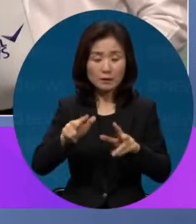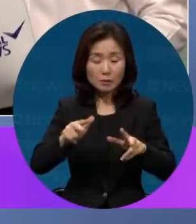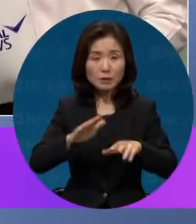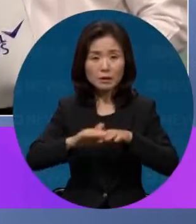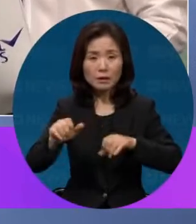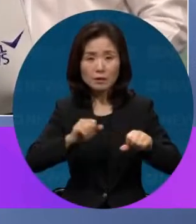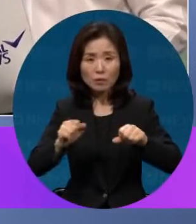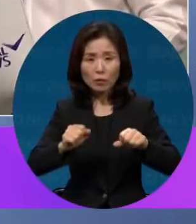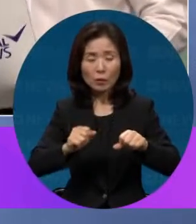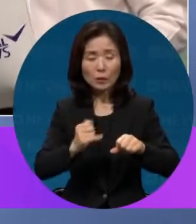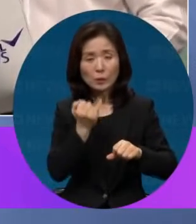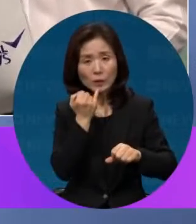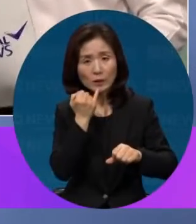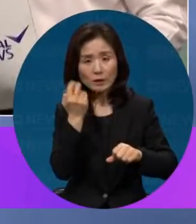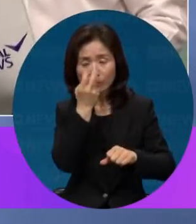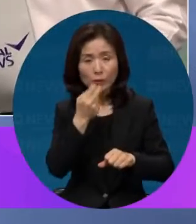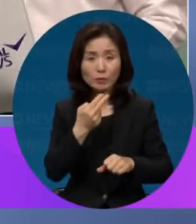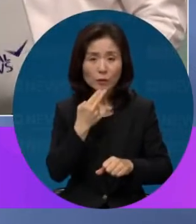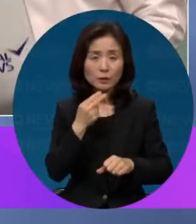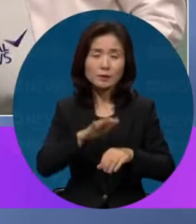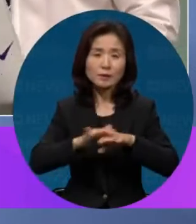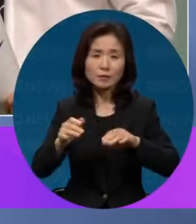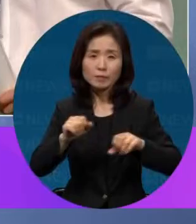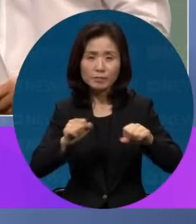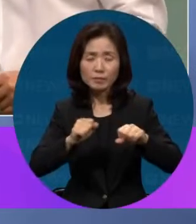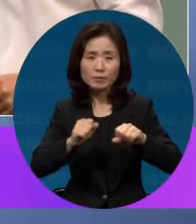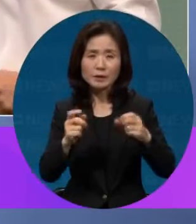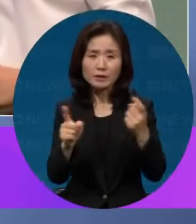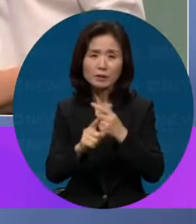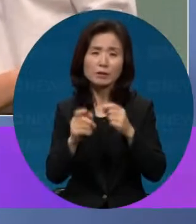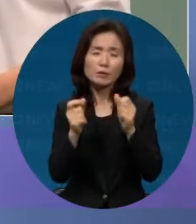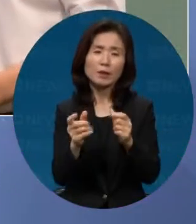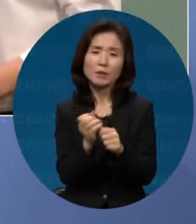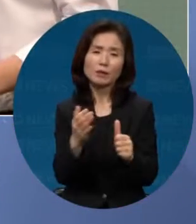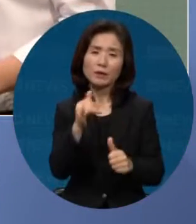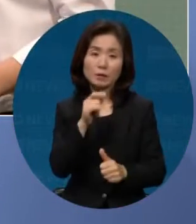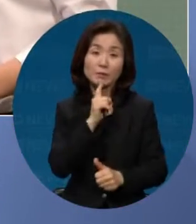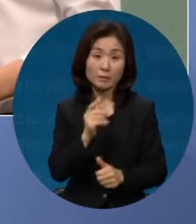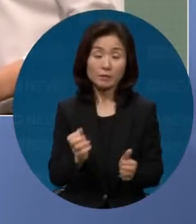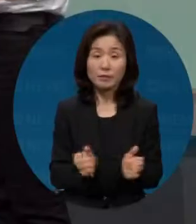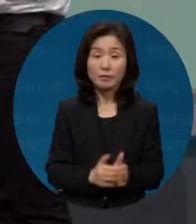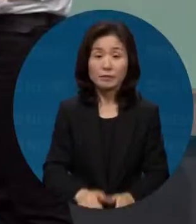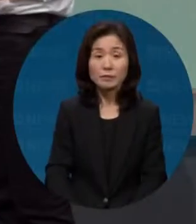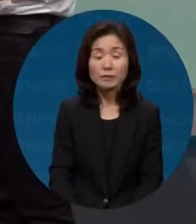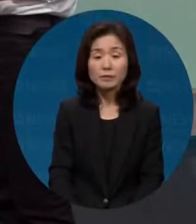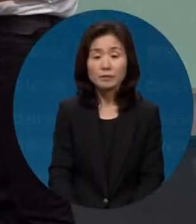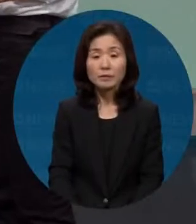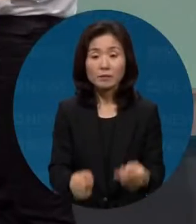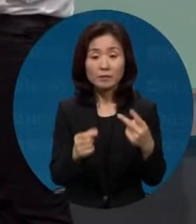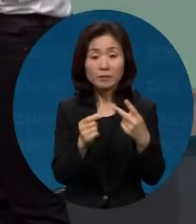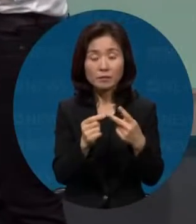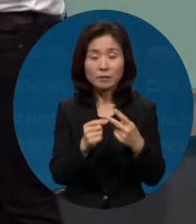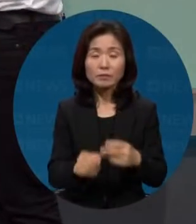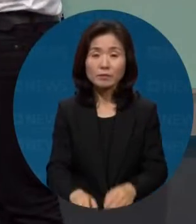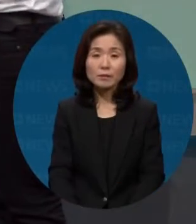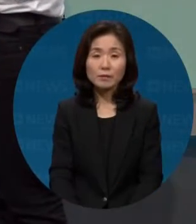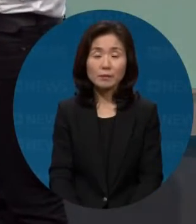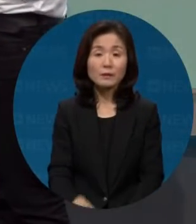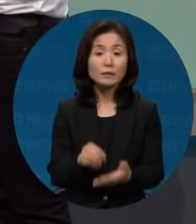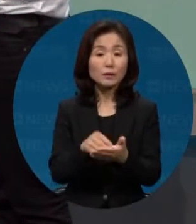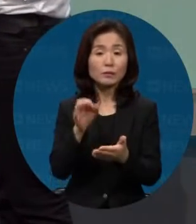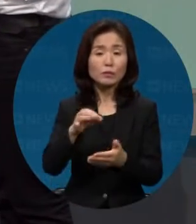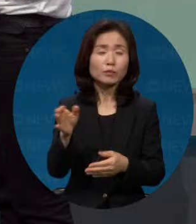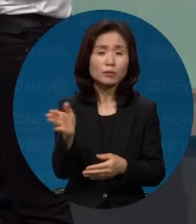검토 조차 없다 면서 대응책 개선 기회를 놓칠 수도 있다고 지적했습니다 그렇군요 알겠습니다 두번째 소식 보겠읍니다 우상